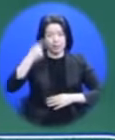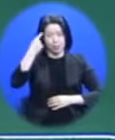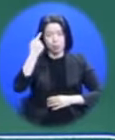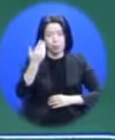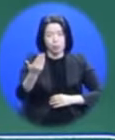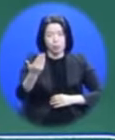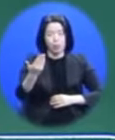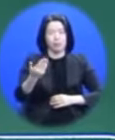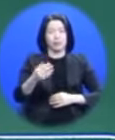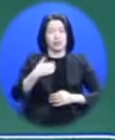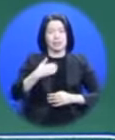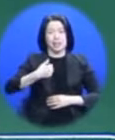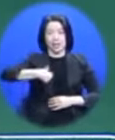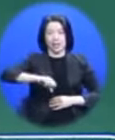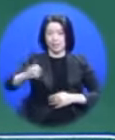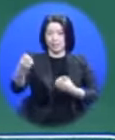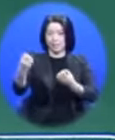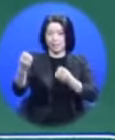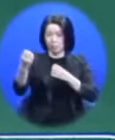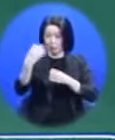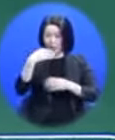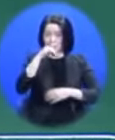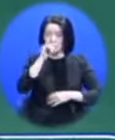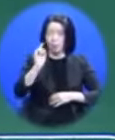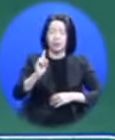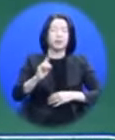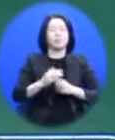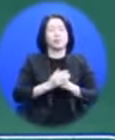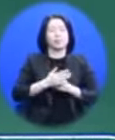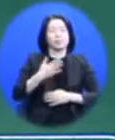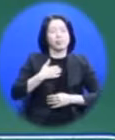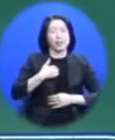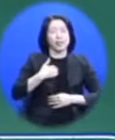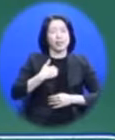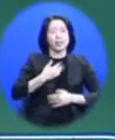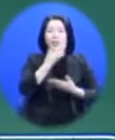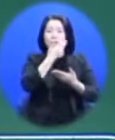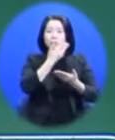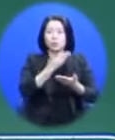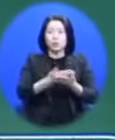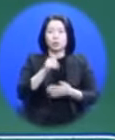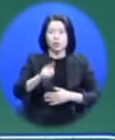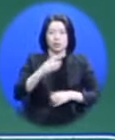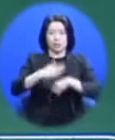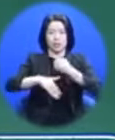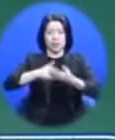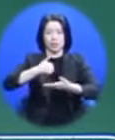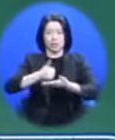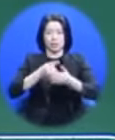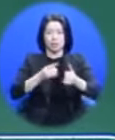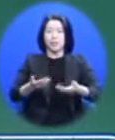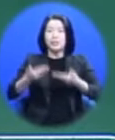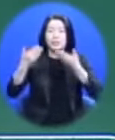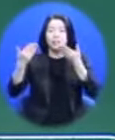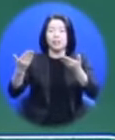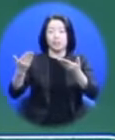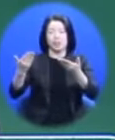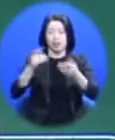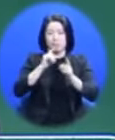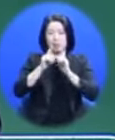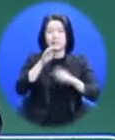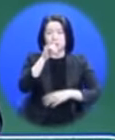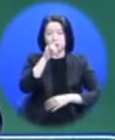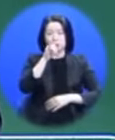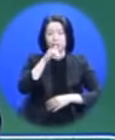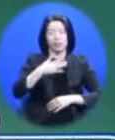아들이 대답하기를, 네, 나에게 가장 소중한 것을 하나님께 드려야 된대요. 이렇게 이야기를 하는 겁니다. 그래서 제가